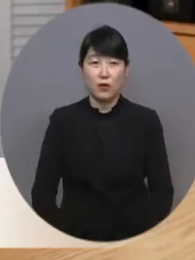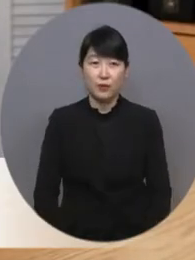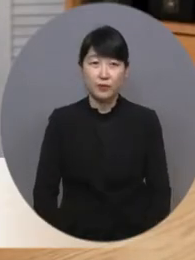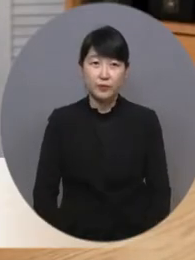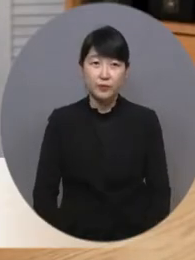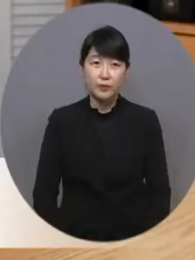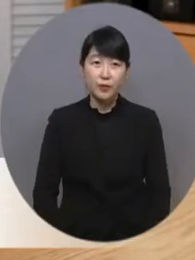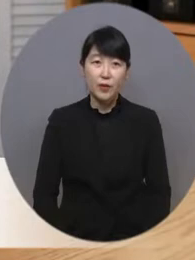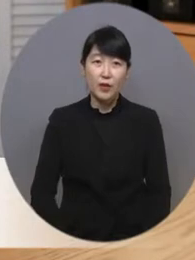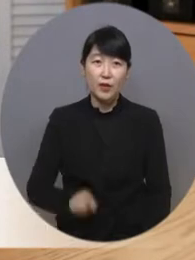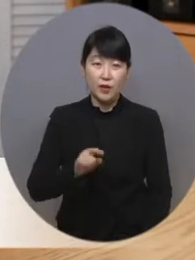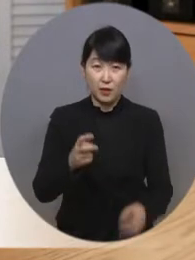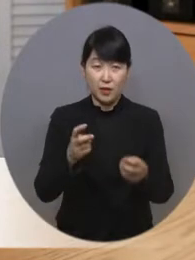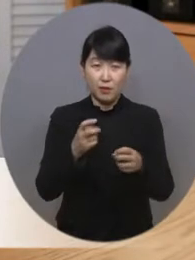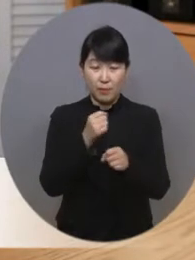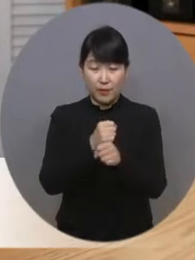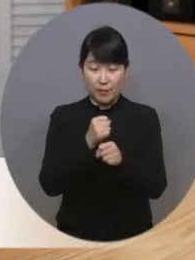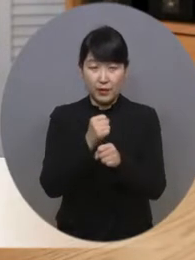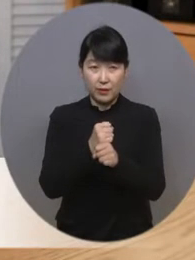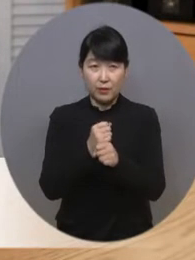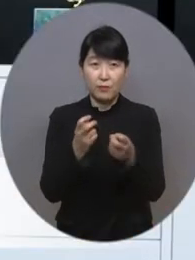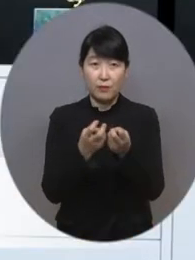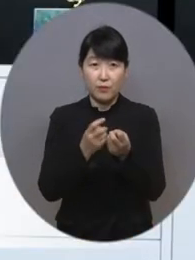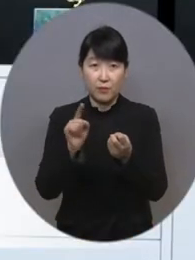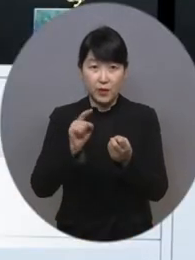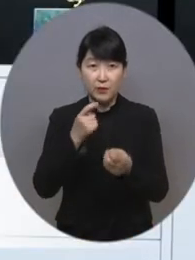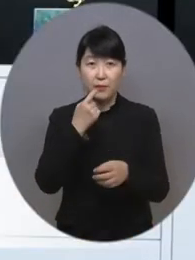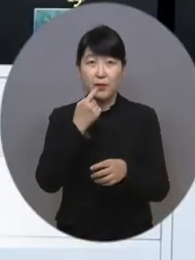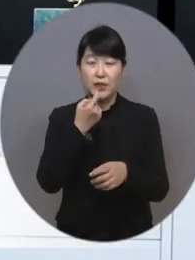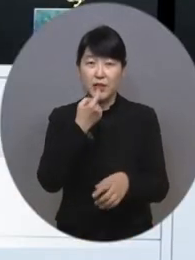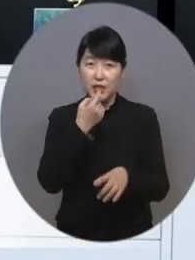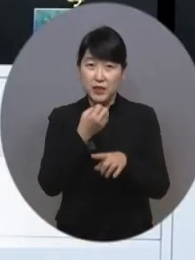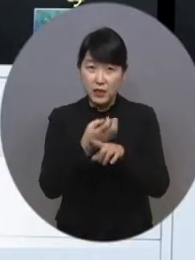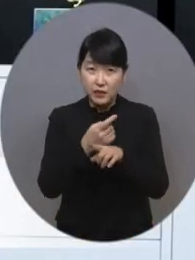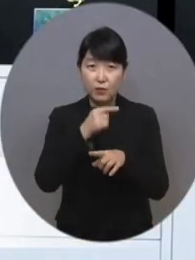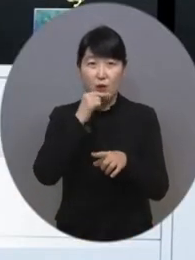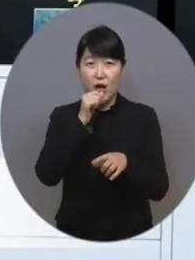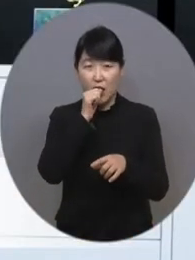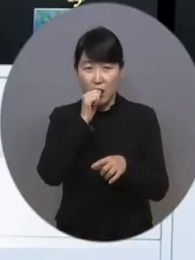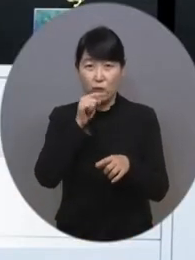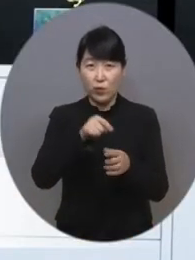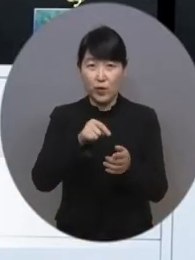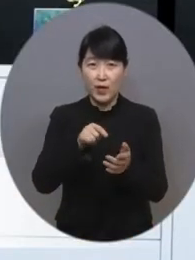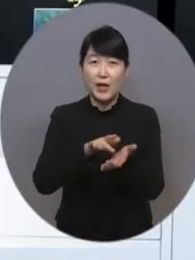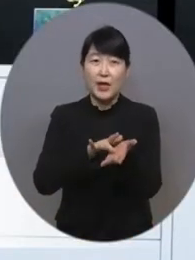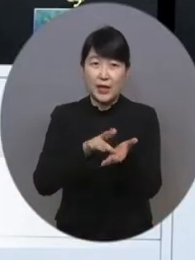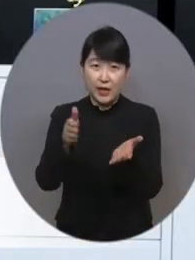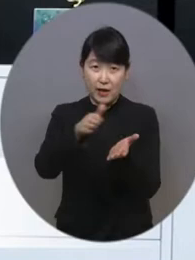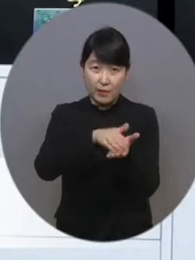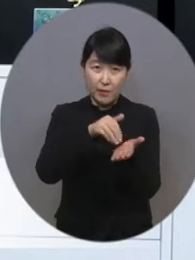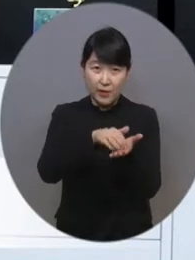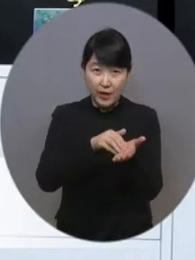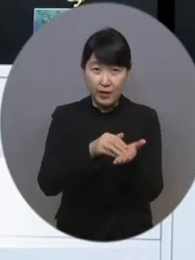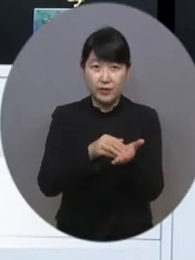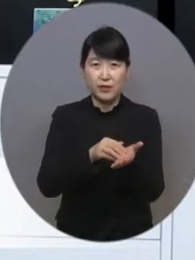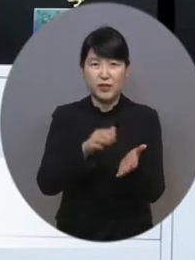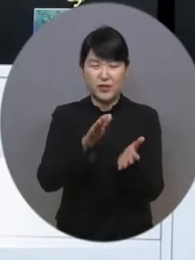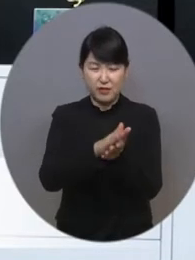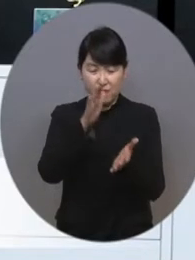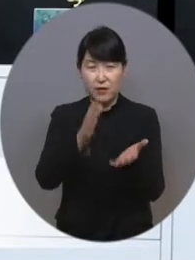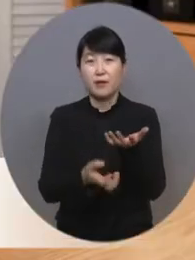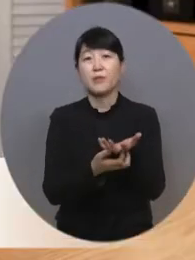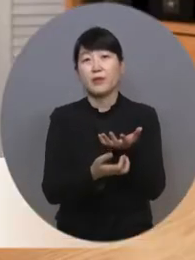금이나 은동이의 칠보유학을 올려 고온에 가마의 구워내는 공의 기법을 칠보 공유라고